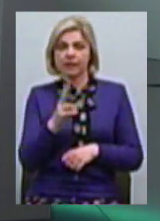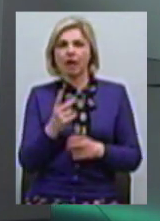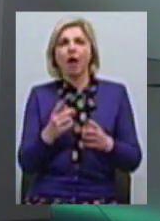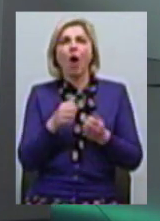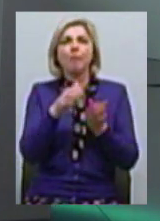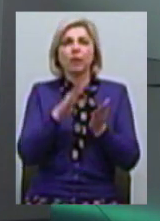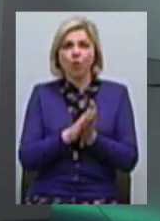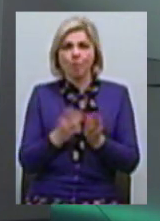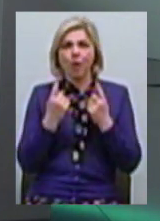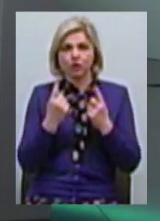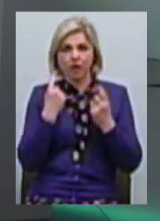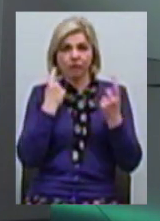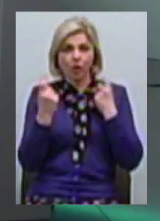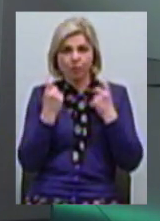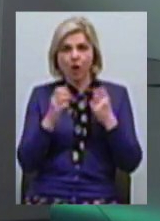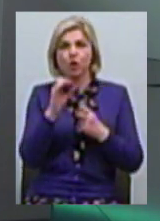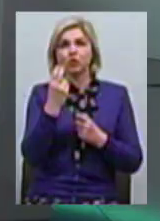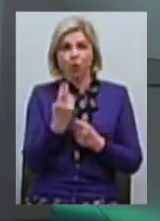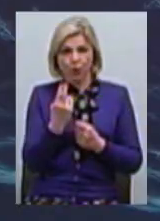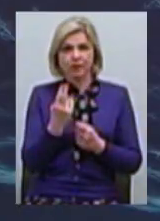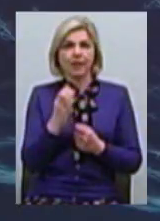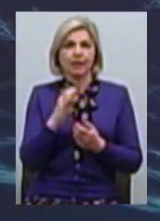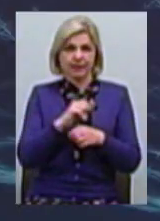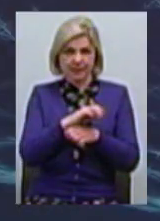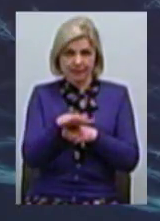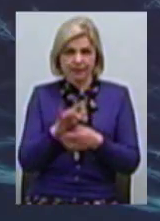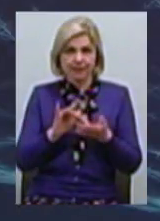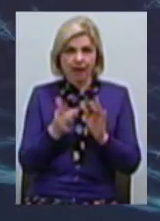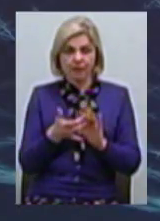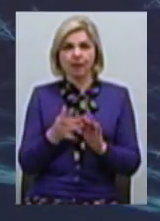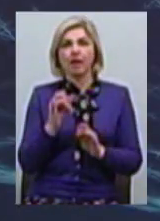связанные, допустим, ну, с социальными сетями, как я уже сказал, с использованием таких